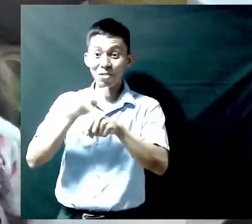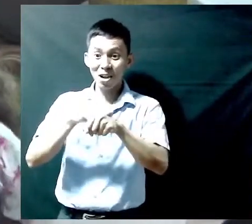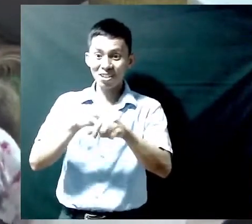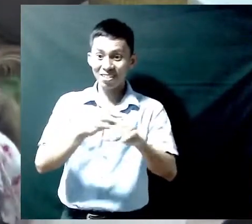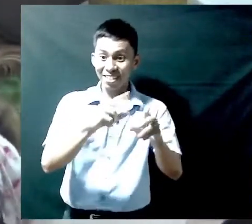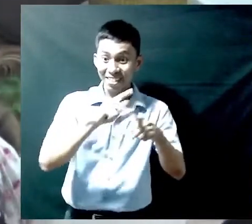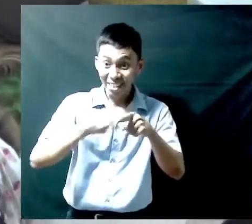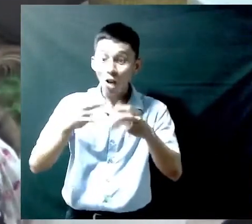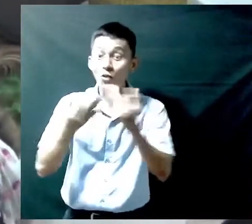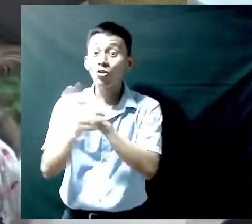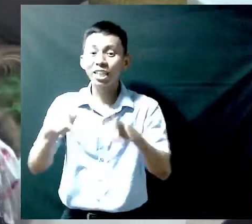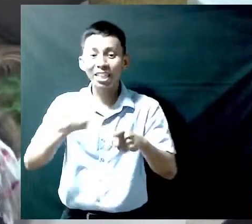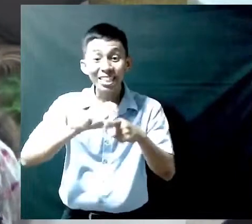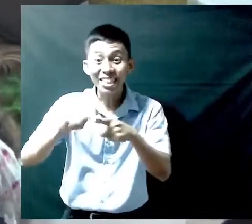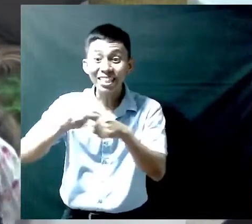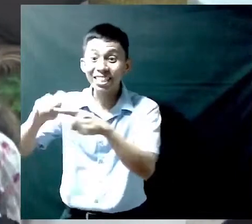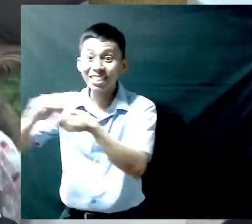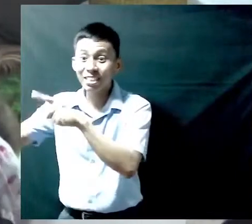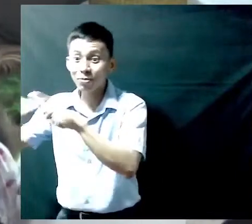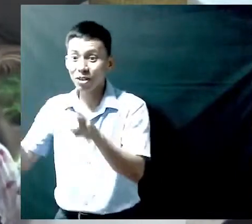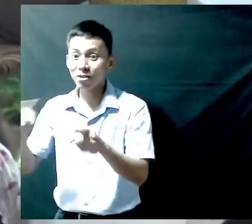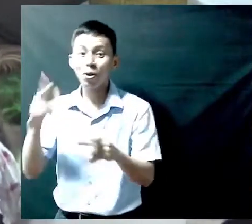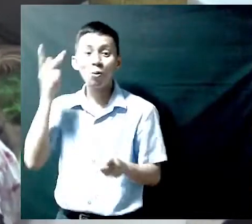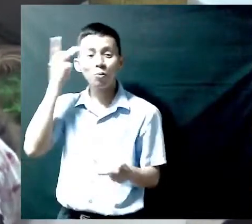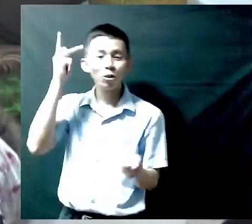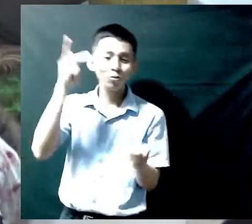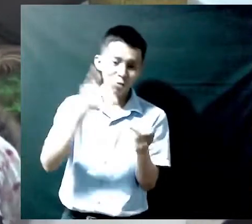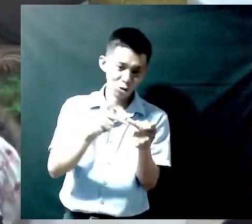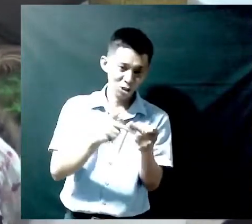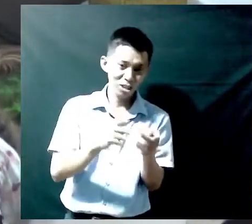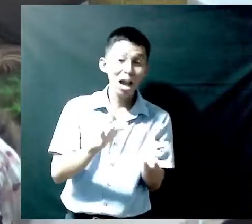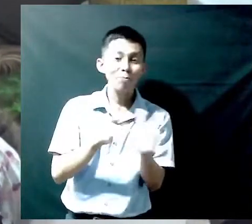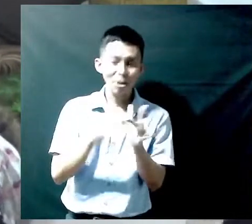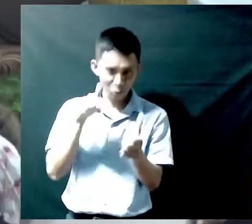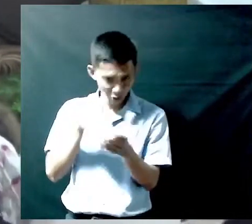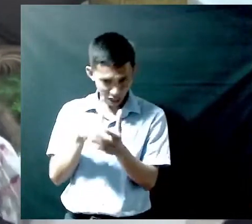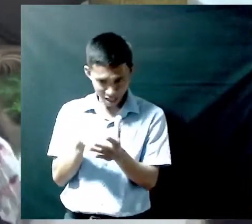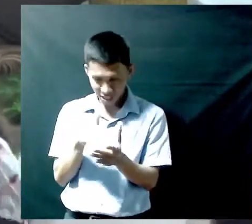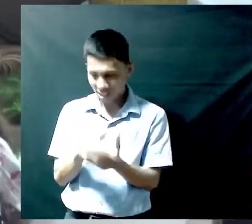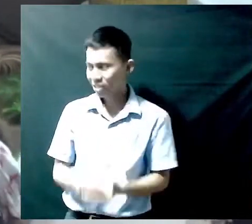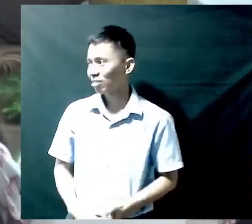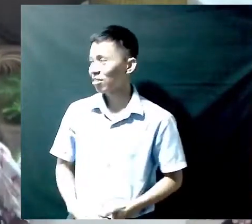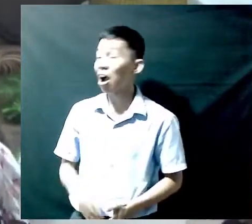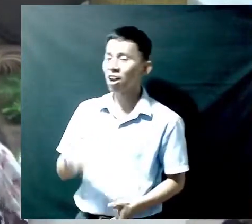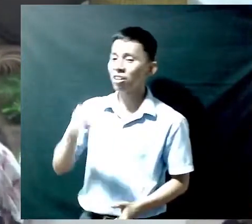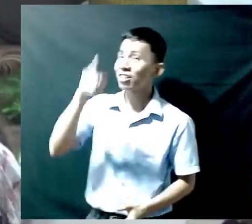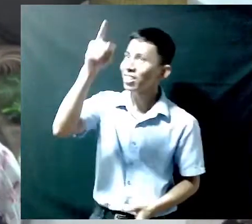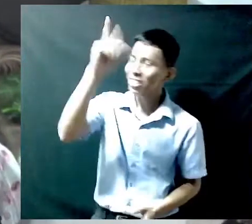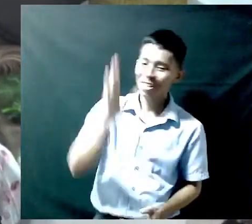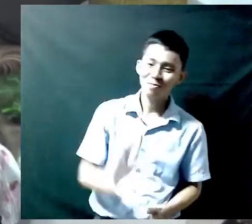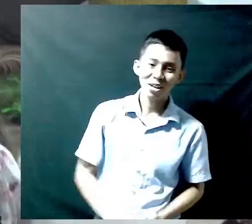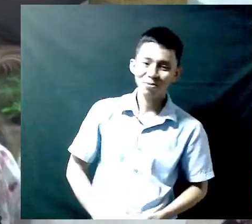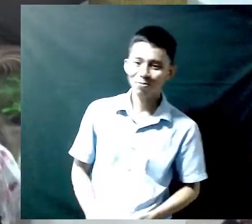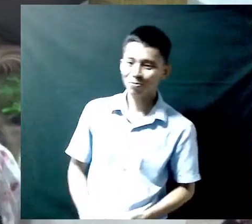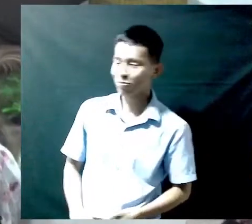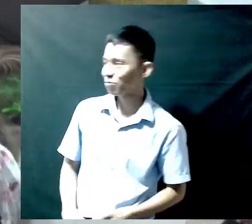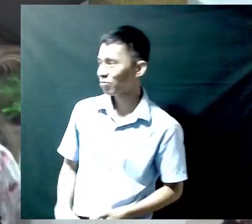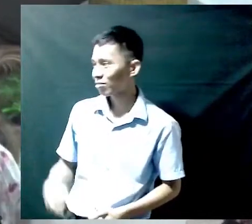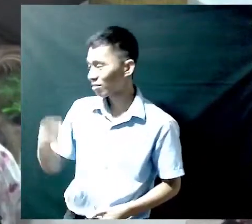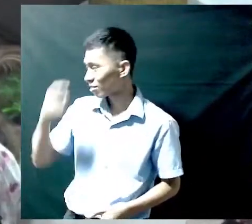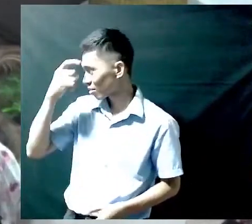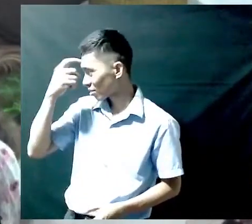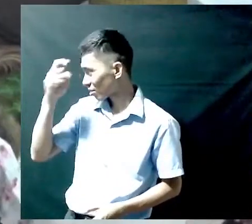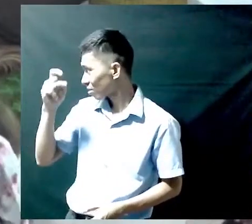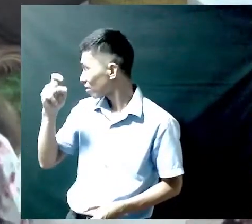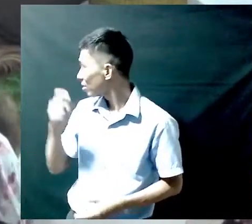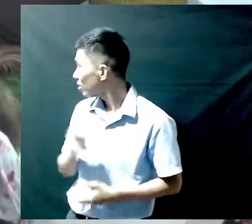At yun po, nagkaroon na po ako ng maliit na ampunan sa Mandaluyong. Maliit na orphanage lang para sa mga gang-gang. Dahil ang